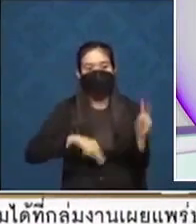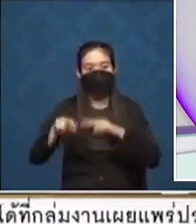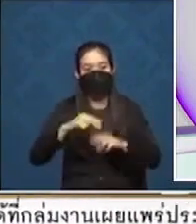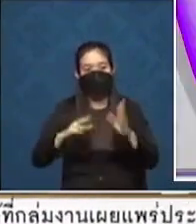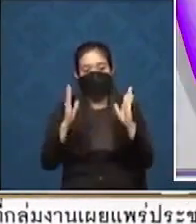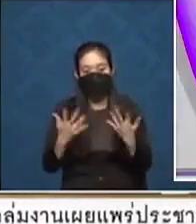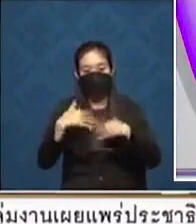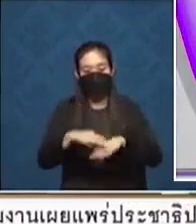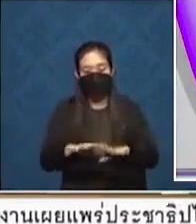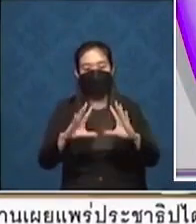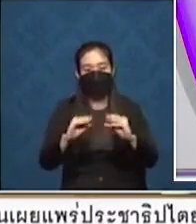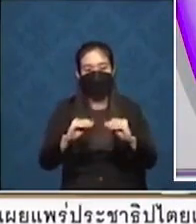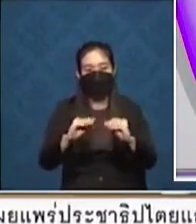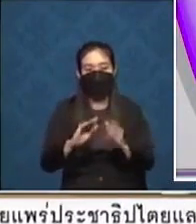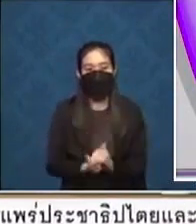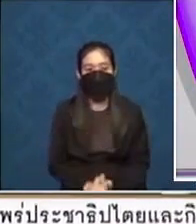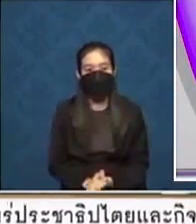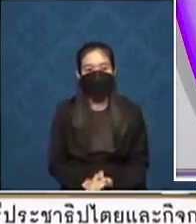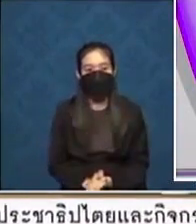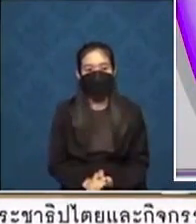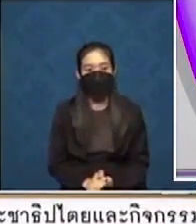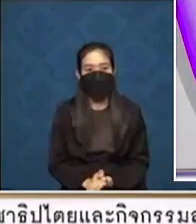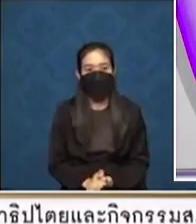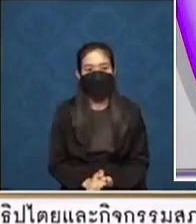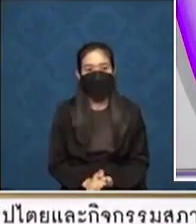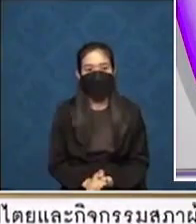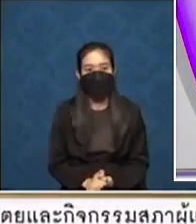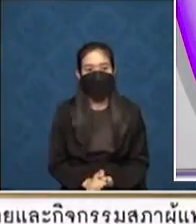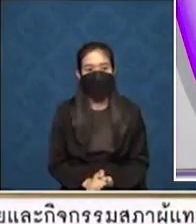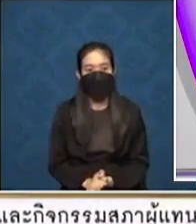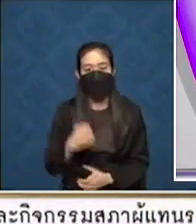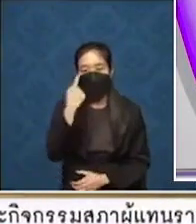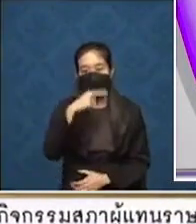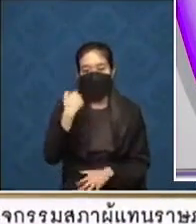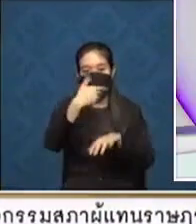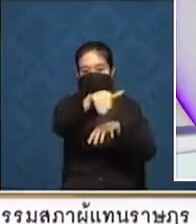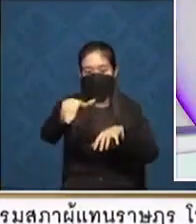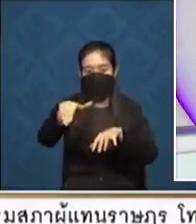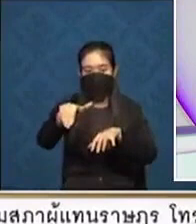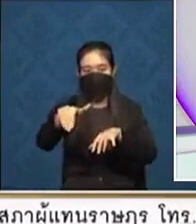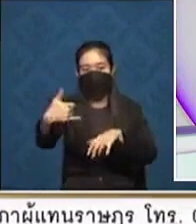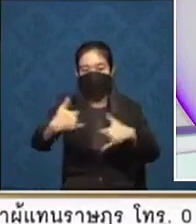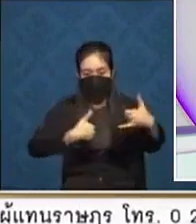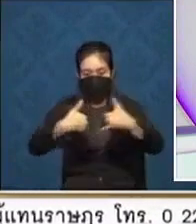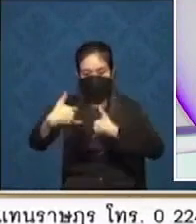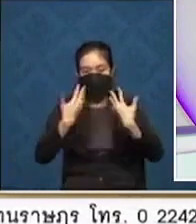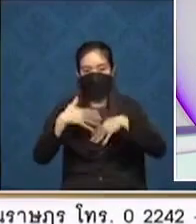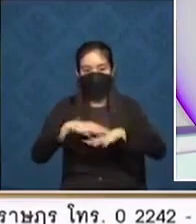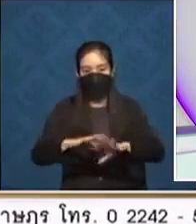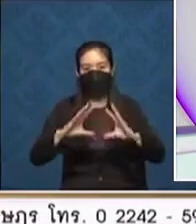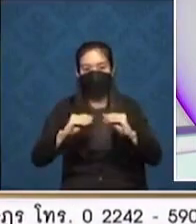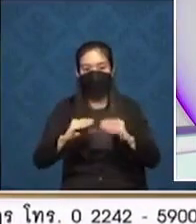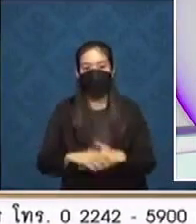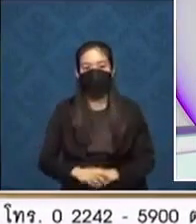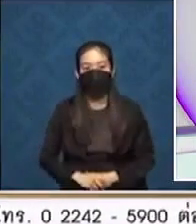าะวาอธรรชาิหรละบบของสัภาเพราวlanะรายงานี้ กำมาที่การคำนาคง